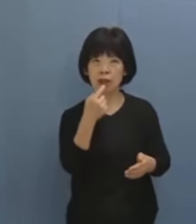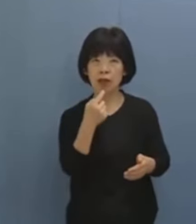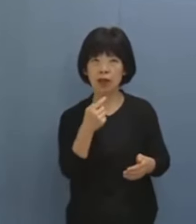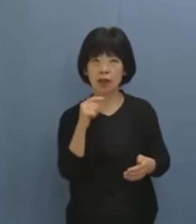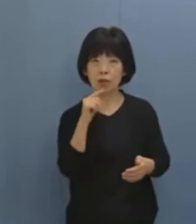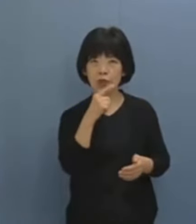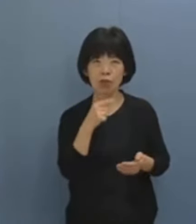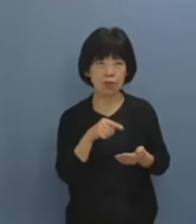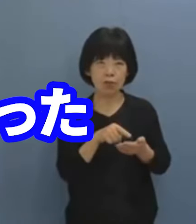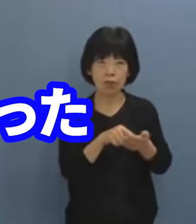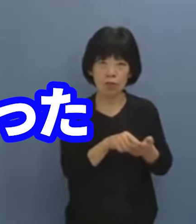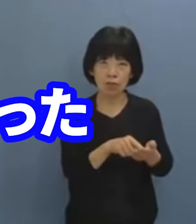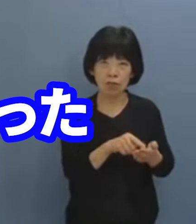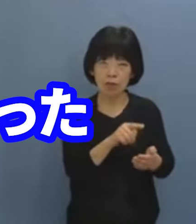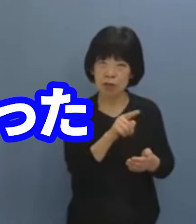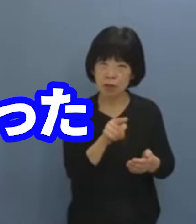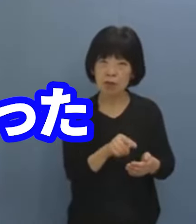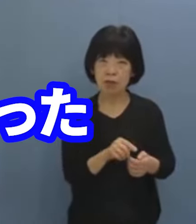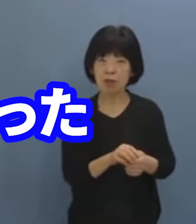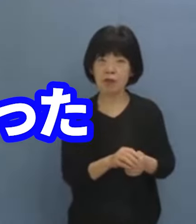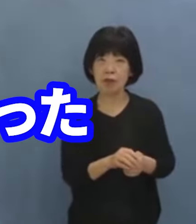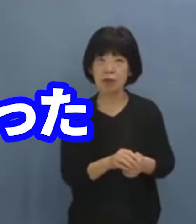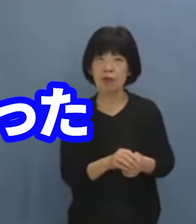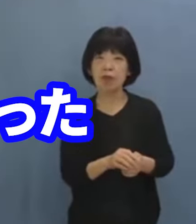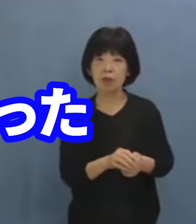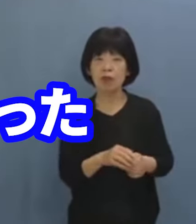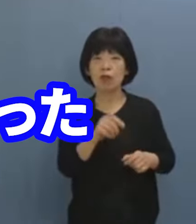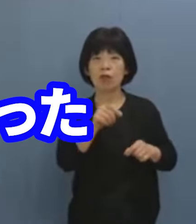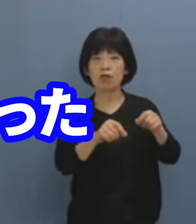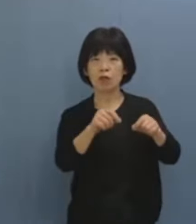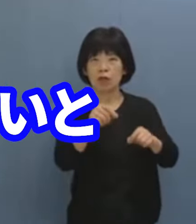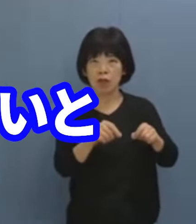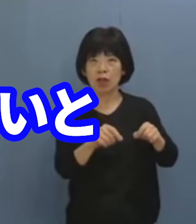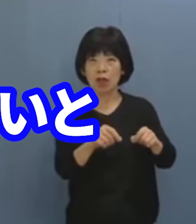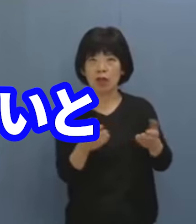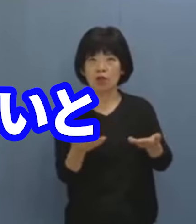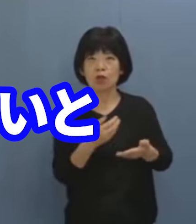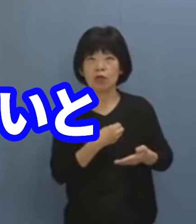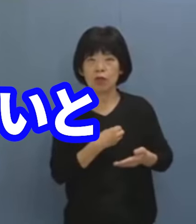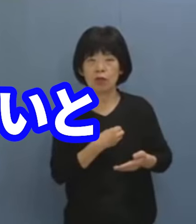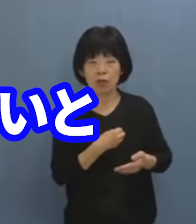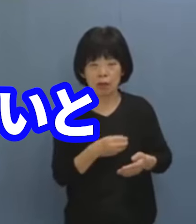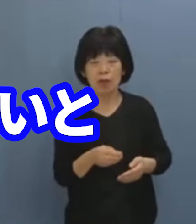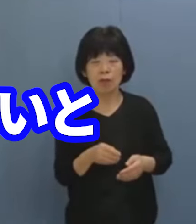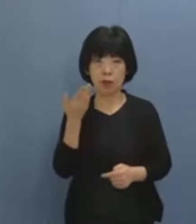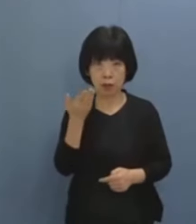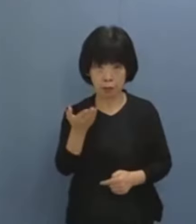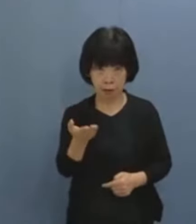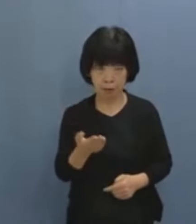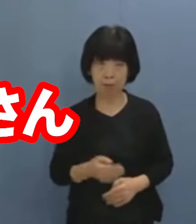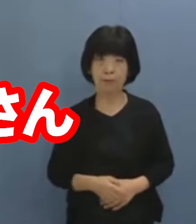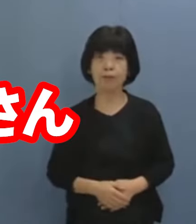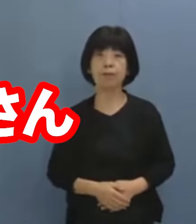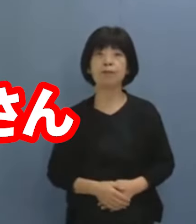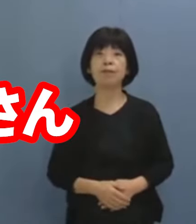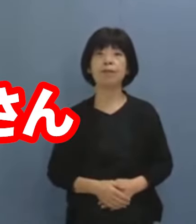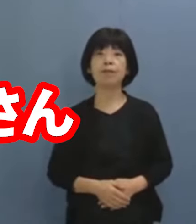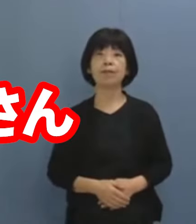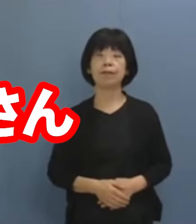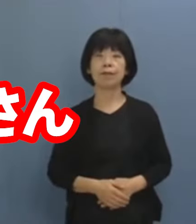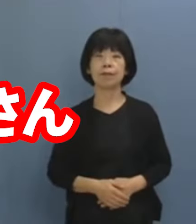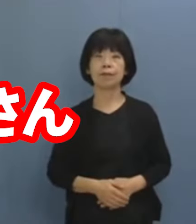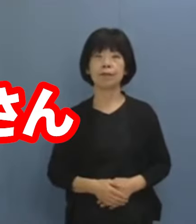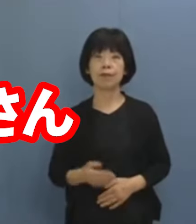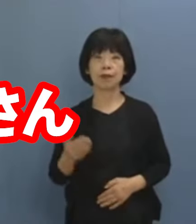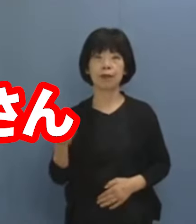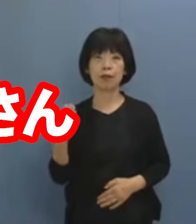もしかしたらご負担無理な調整をさせてしまったとすれば、そこはお詫び申し上げたいと思います、ね。 先ほど確か読